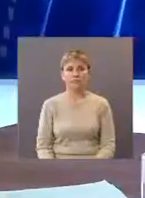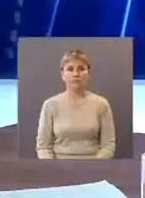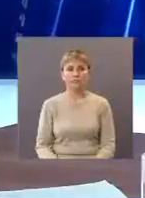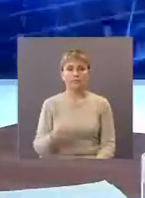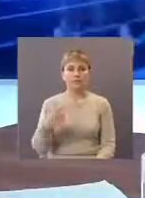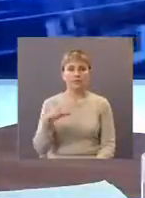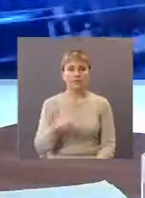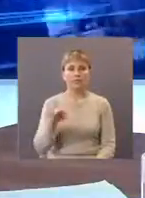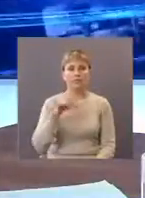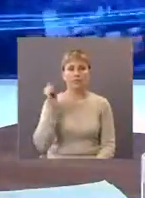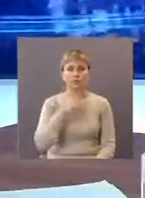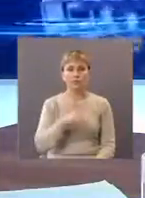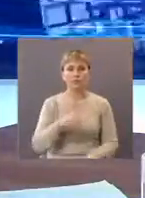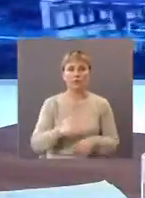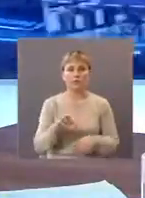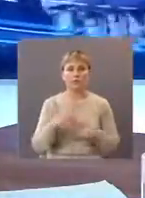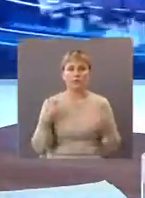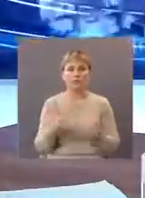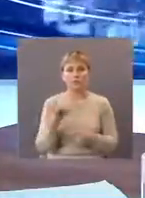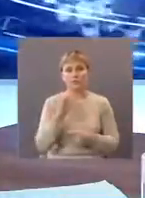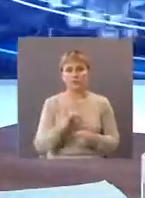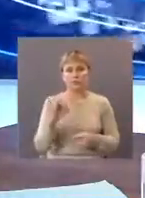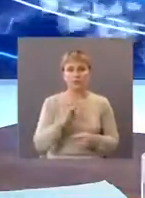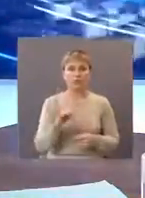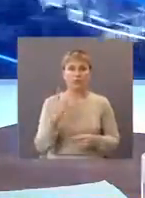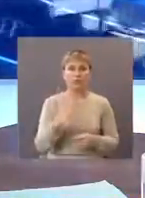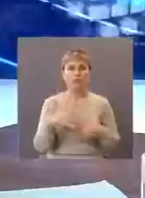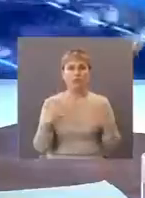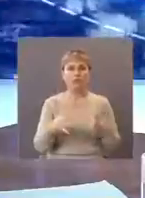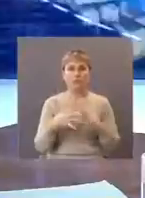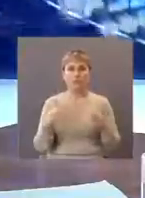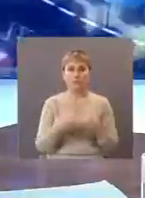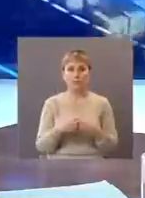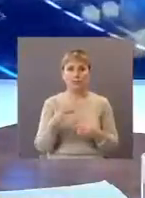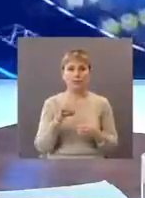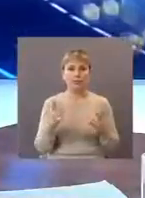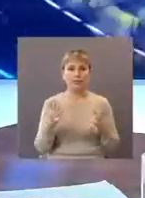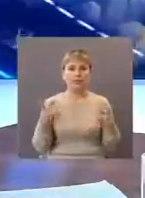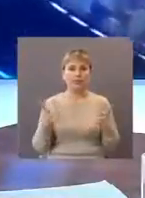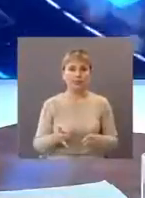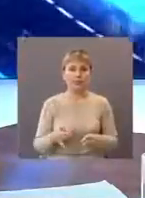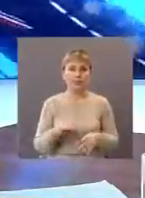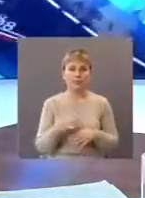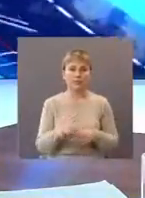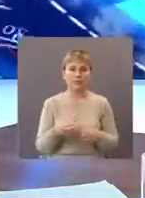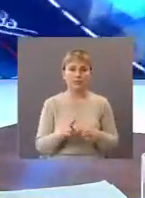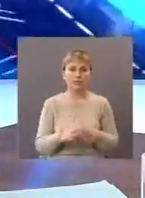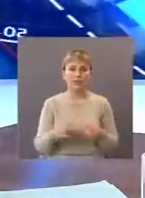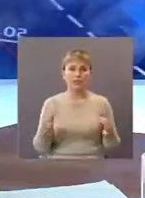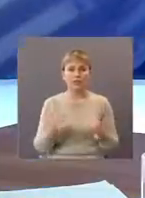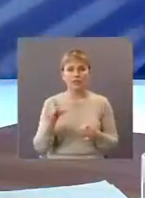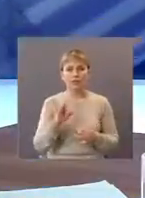На неделе мы узнали, казалось бы, обычную историю, историю одной большой семьи. Но сколько страданий и боли в этой невероятной